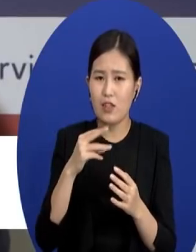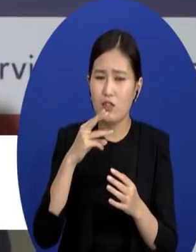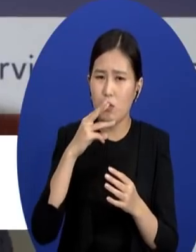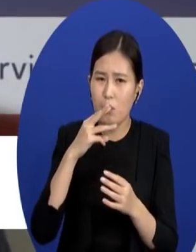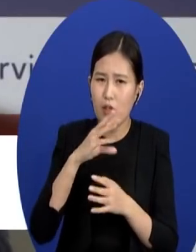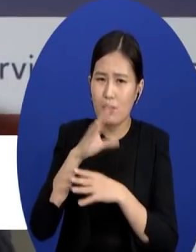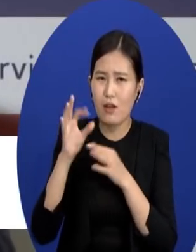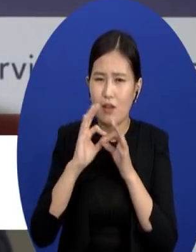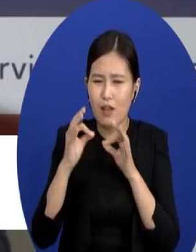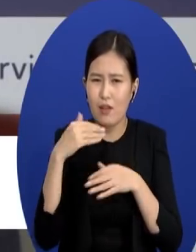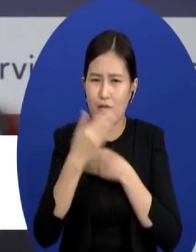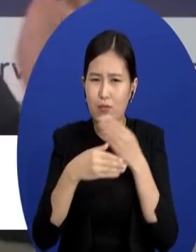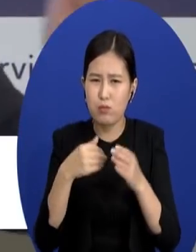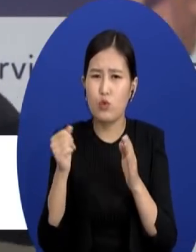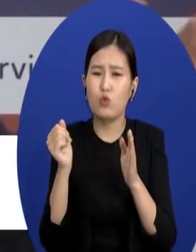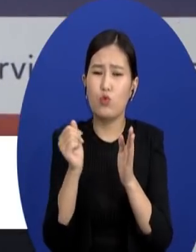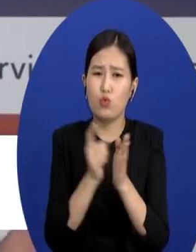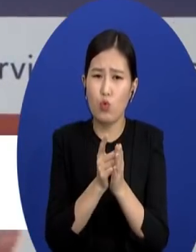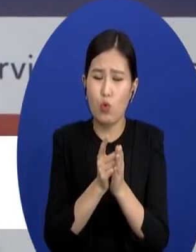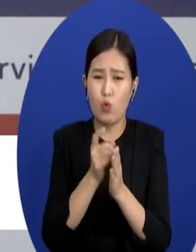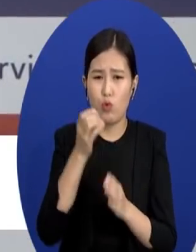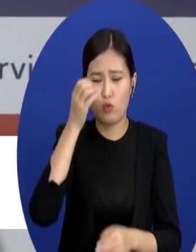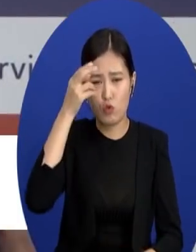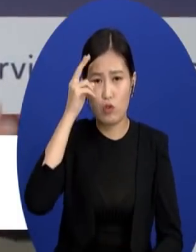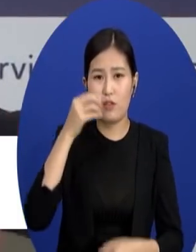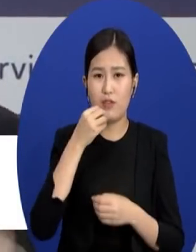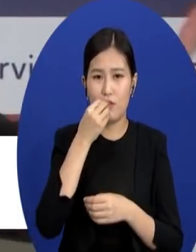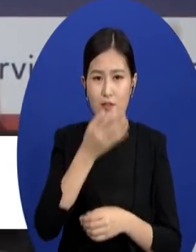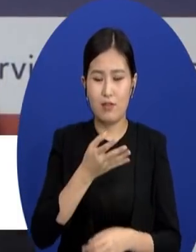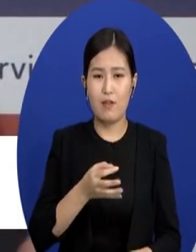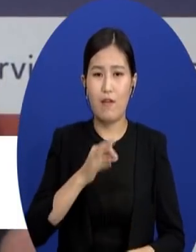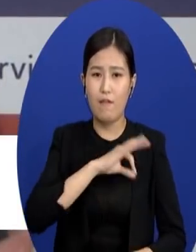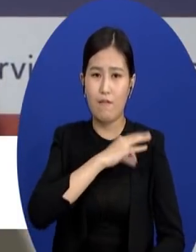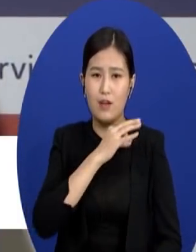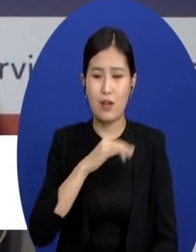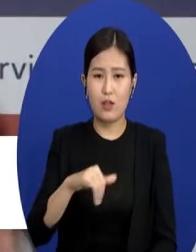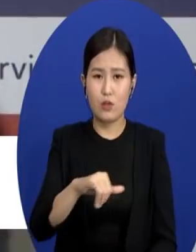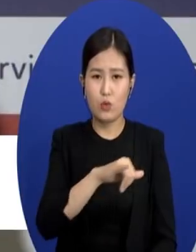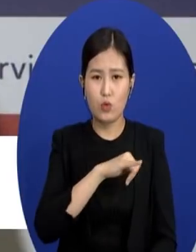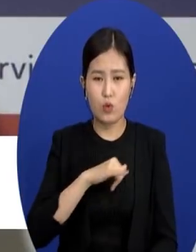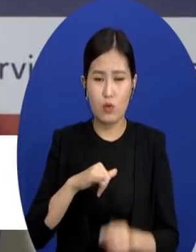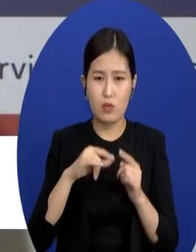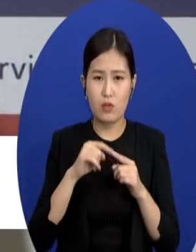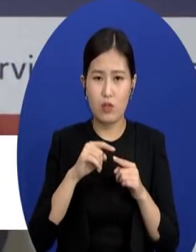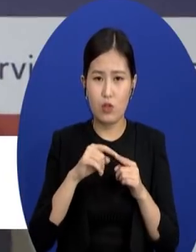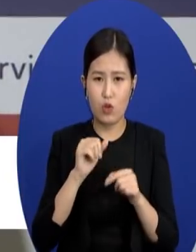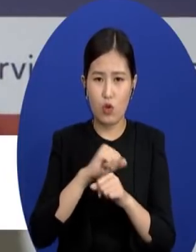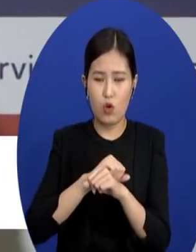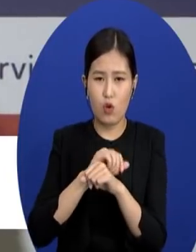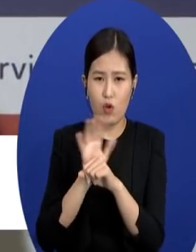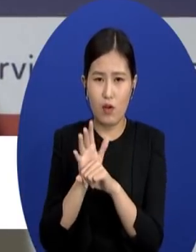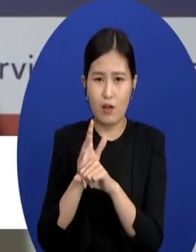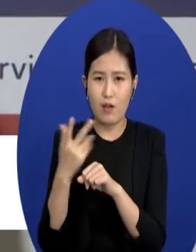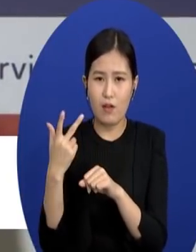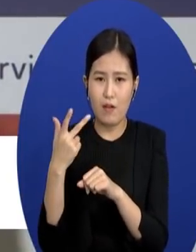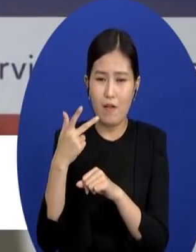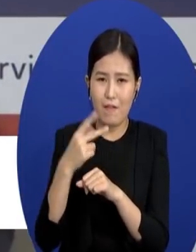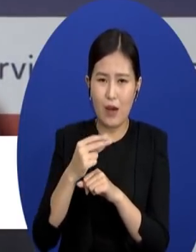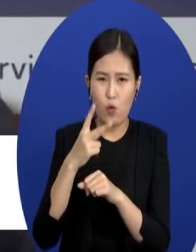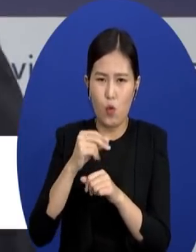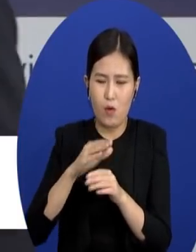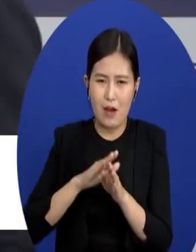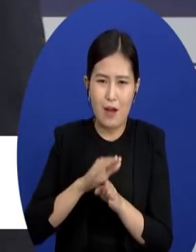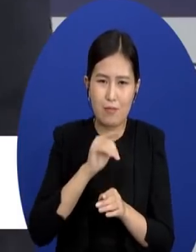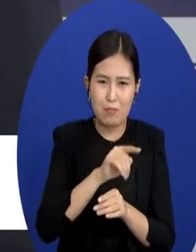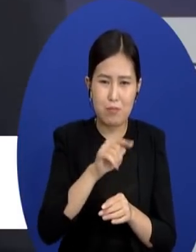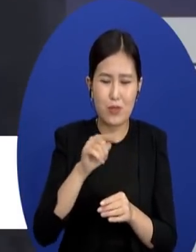гэж Францын төрийн тэргүүн үзэж байна. Франц улс одоогоор коронавирусны вакциныг албан журмаар хийхээр төлөвлөөгүй. За